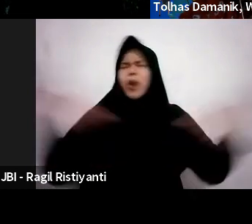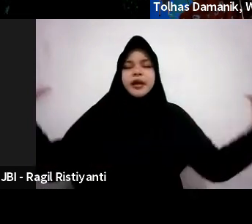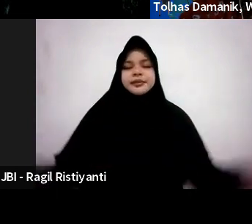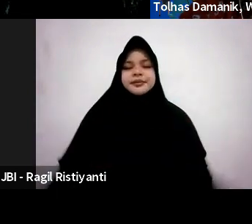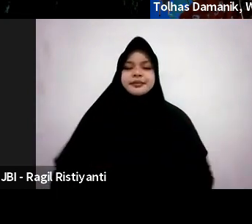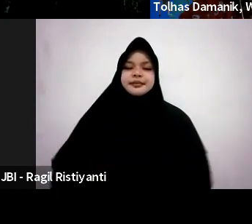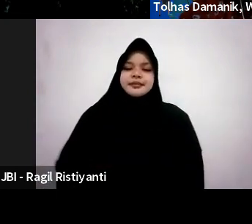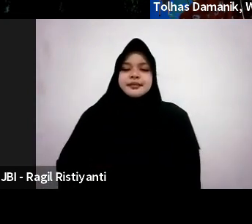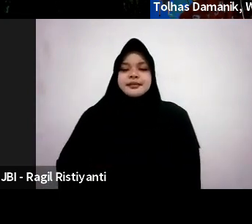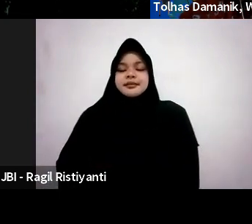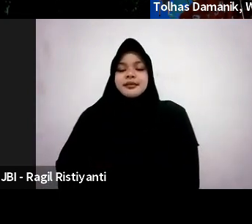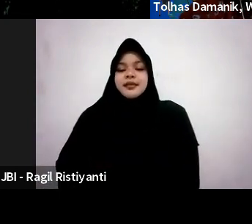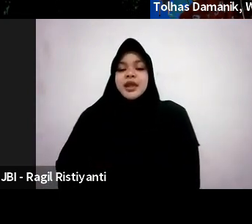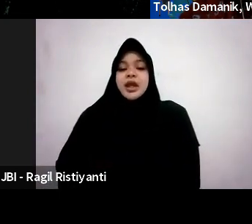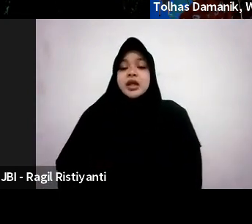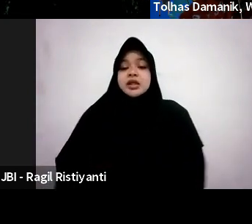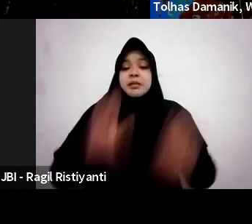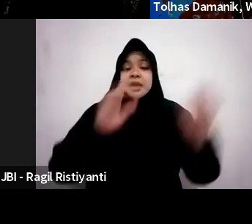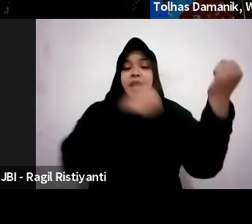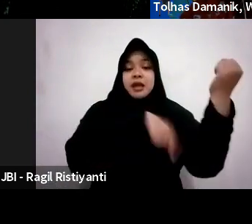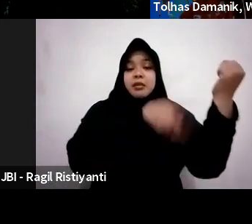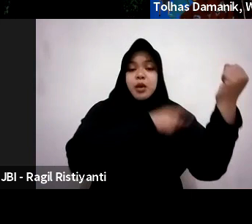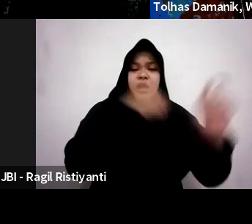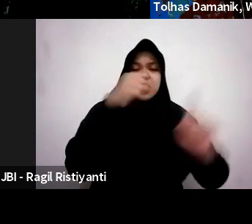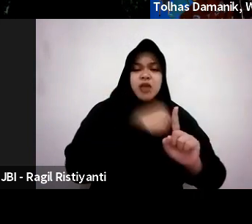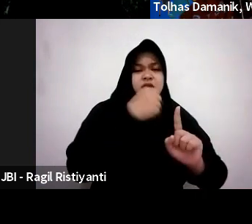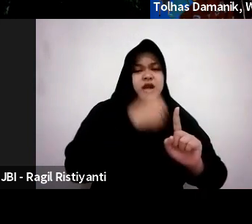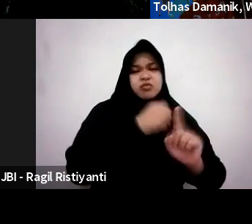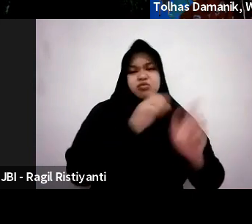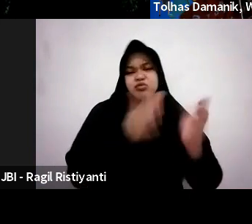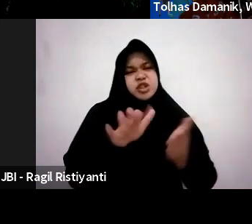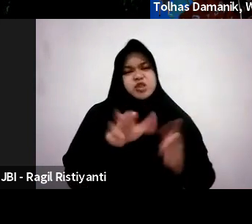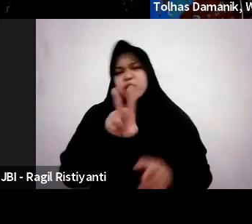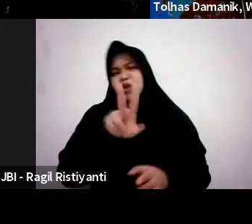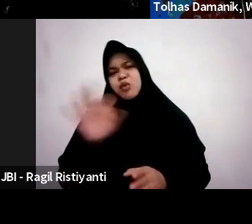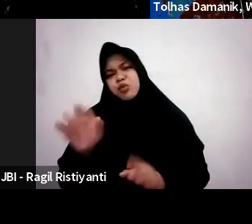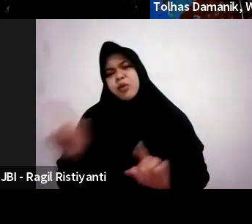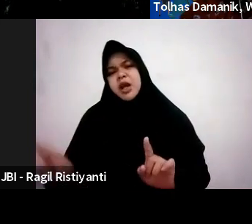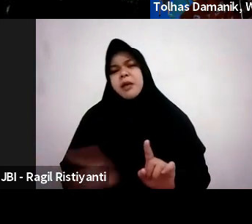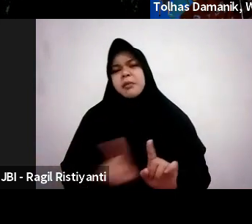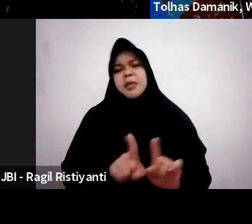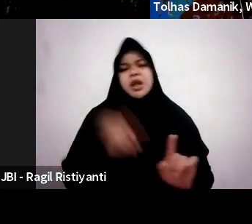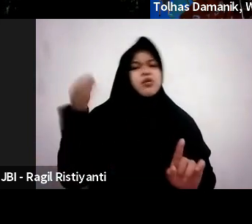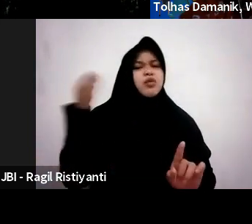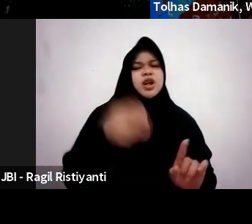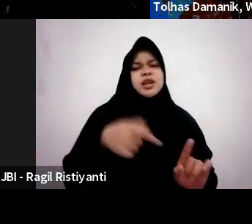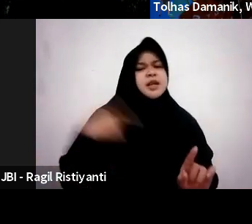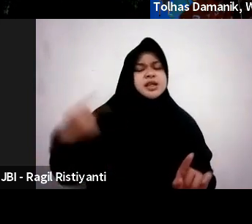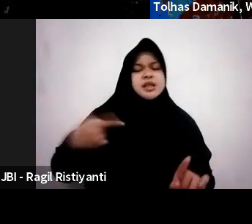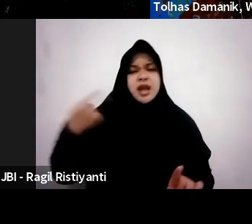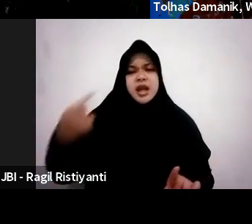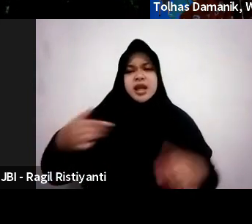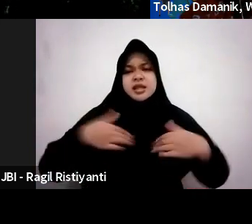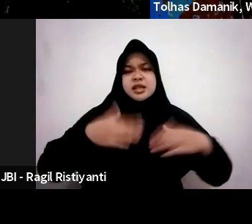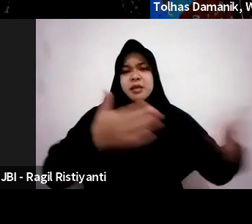sementara kemampuan kita untuk mengatur kasih mungkin gak lebih dari 20 untuk bisa dan mengintervensi secara Intens saya